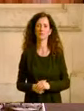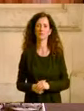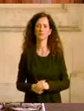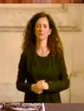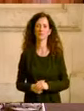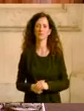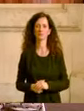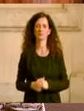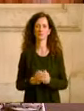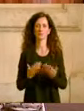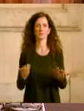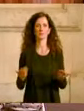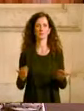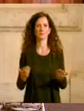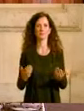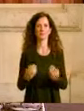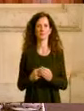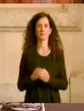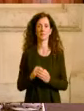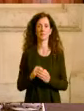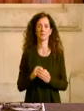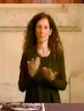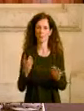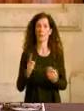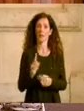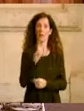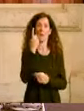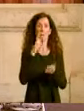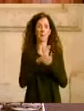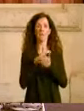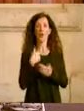Questa è per la prima volta oggi comprata a prezzo calmierato, comunque volevo...